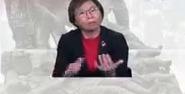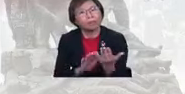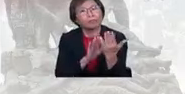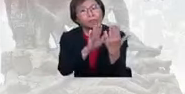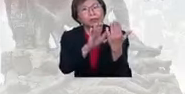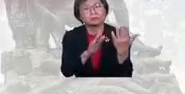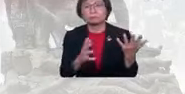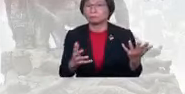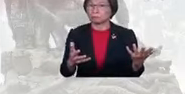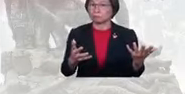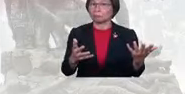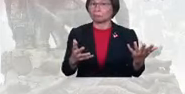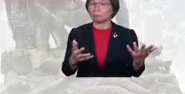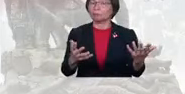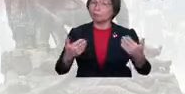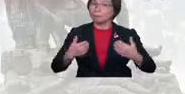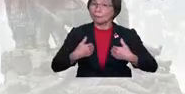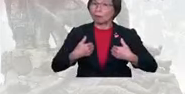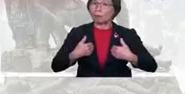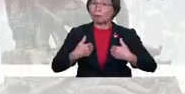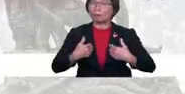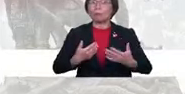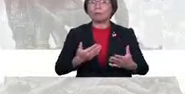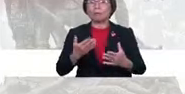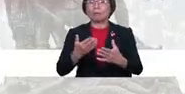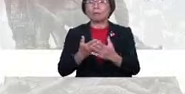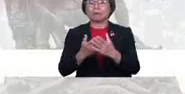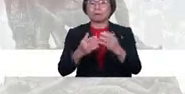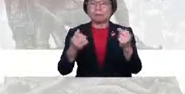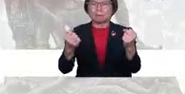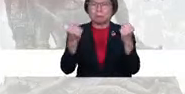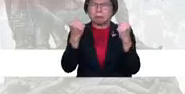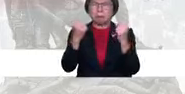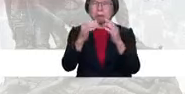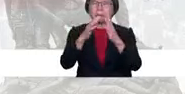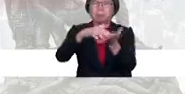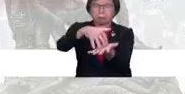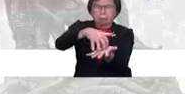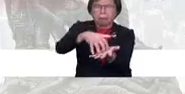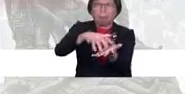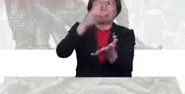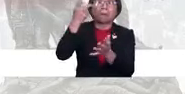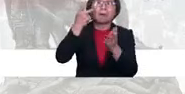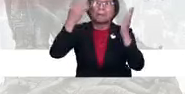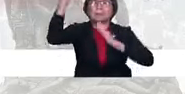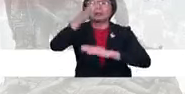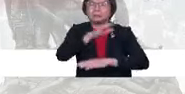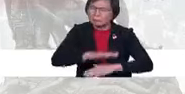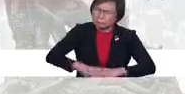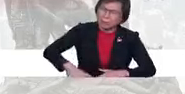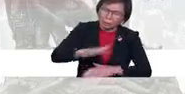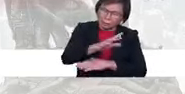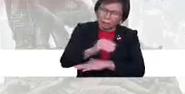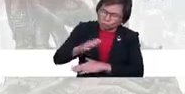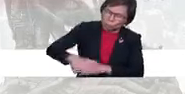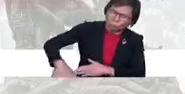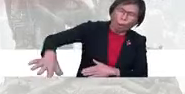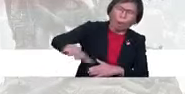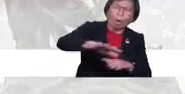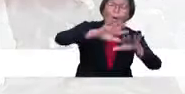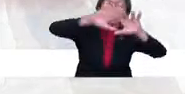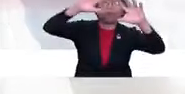dimana ia menggugat kestabilan politik negara dan diseluruh dunia